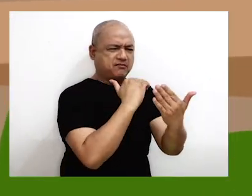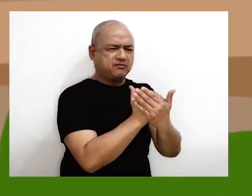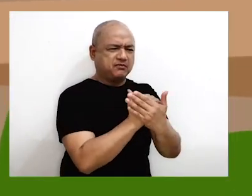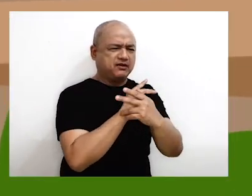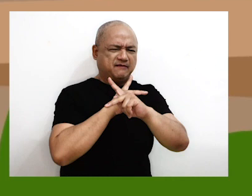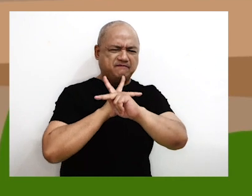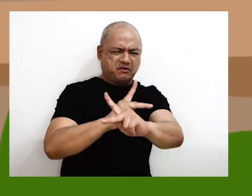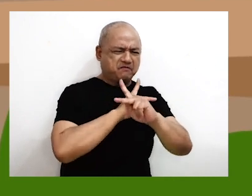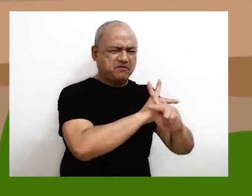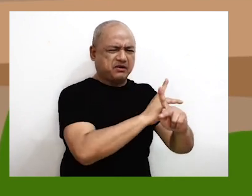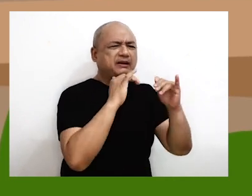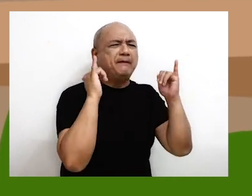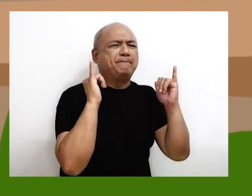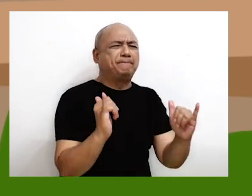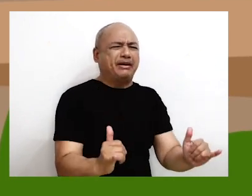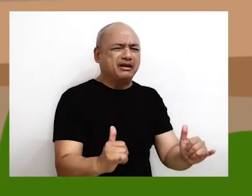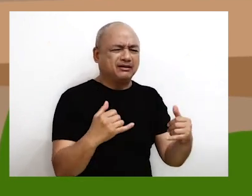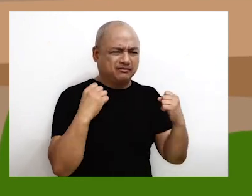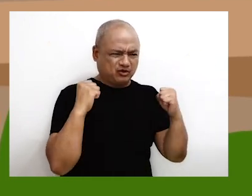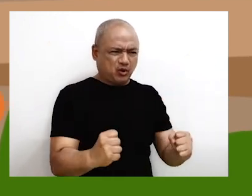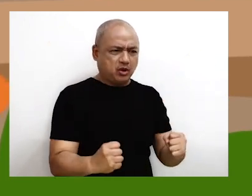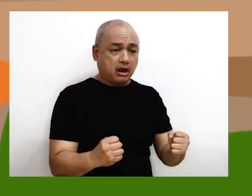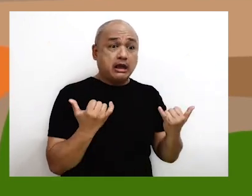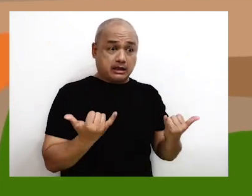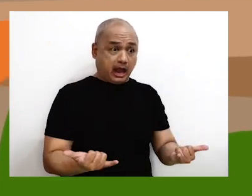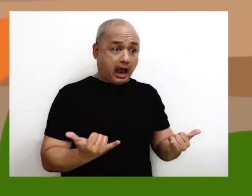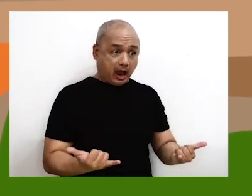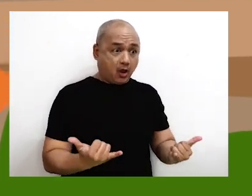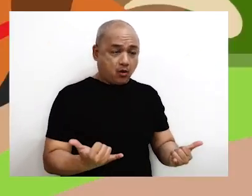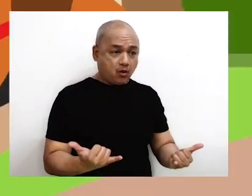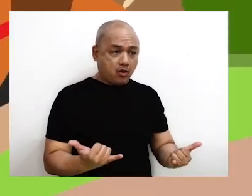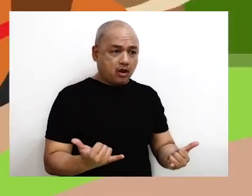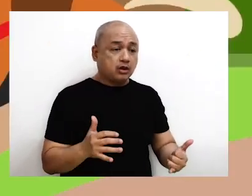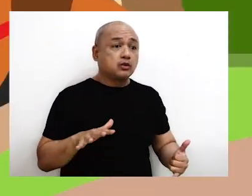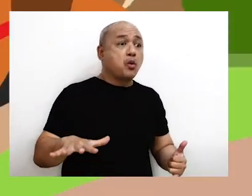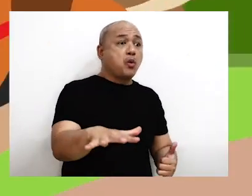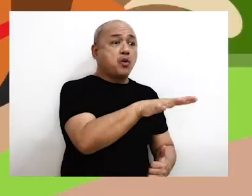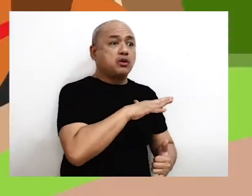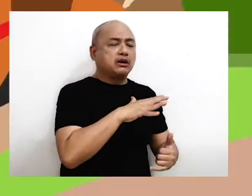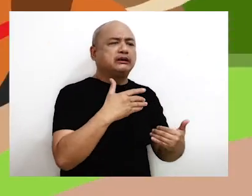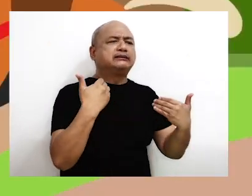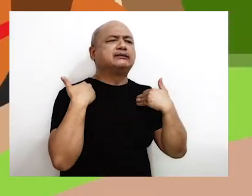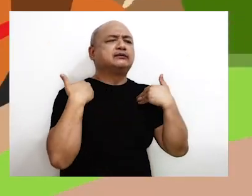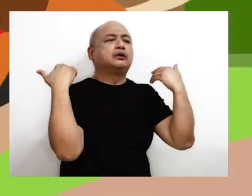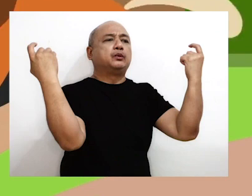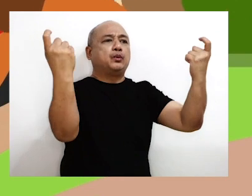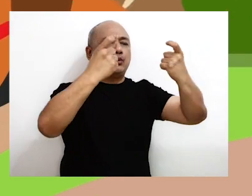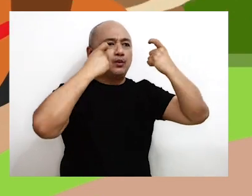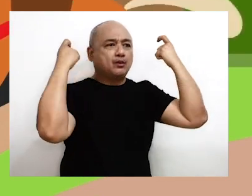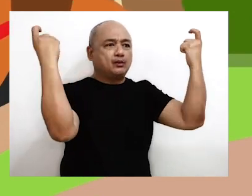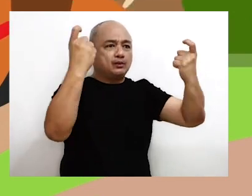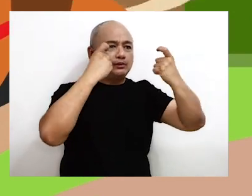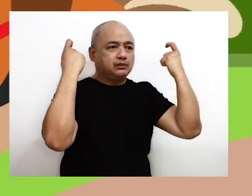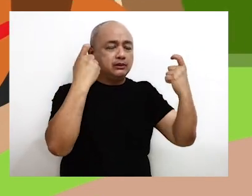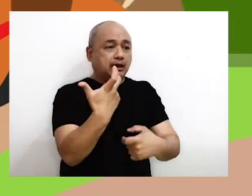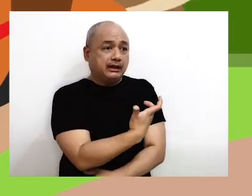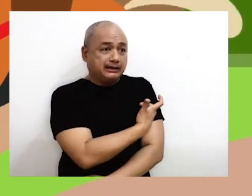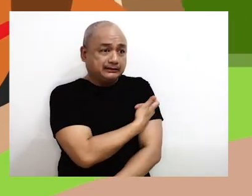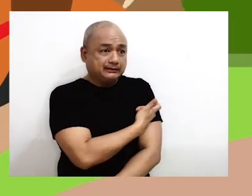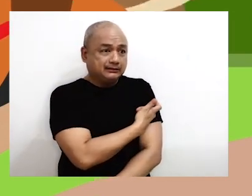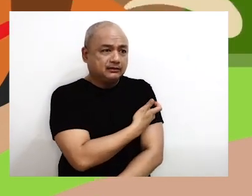Ginugunita natin sa araw na ito ang kaarawan ng ating bakuna. Madali itong